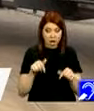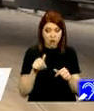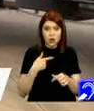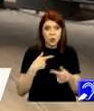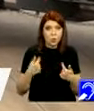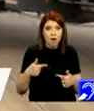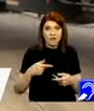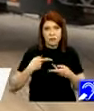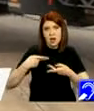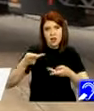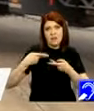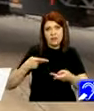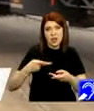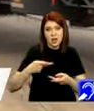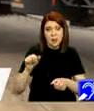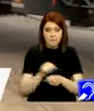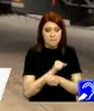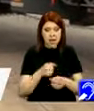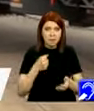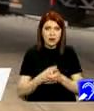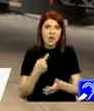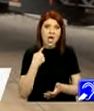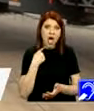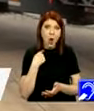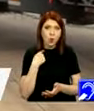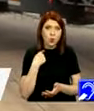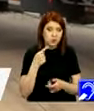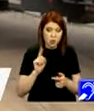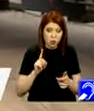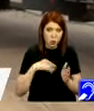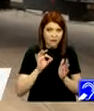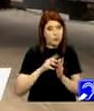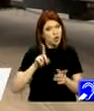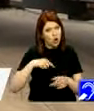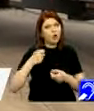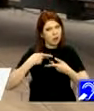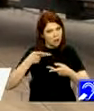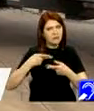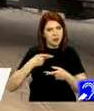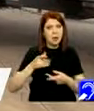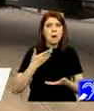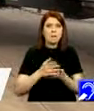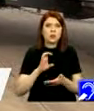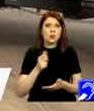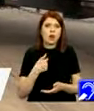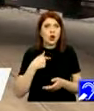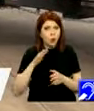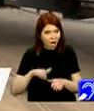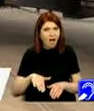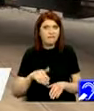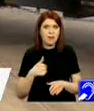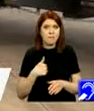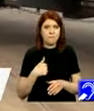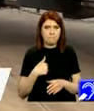avem livrări, deci între luna mai și august nu avem livrări, totul noi vom livra, pentru că mai avem încă